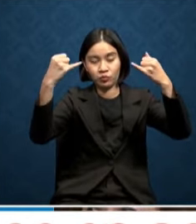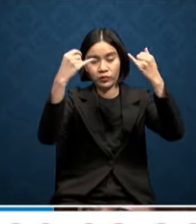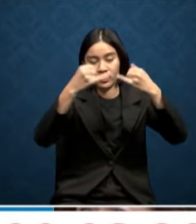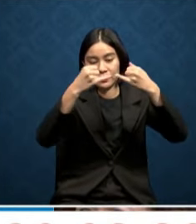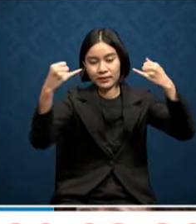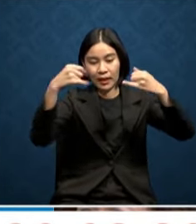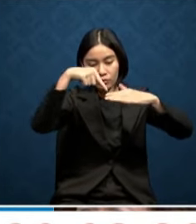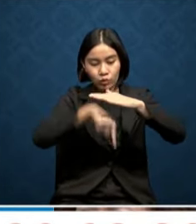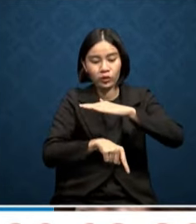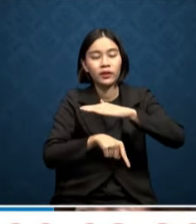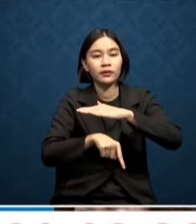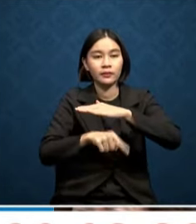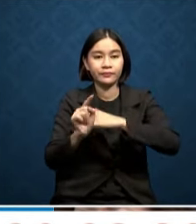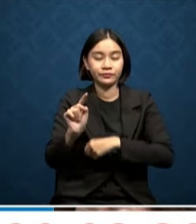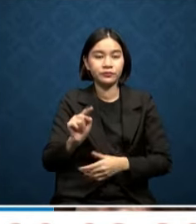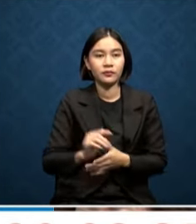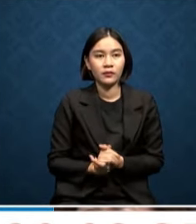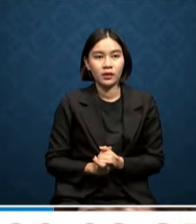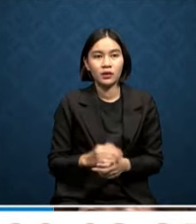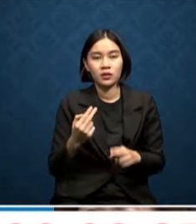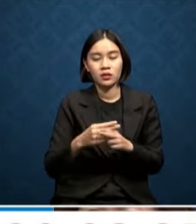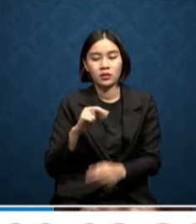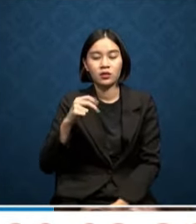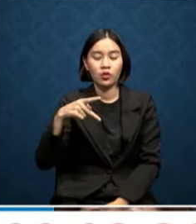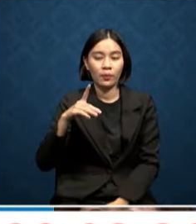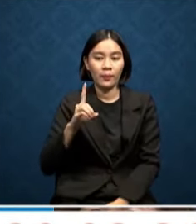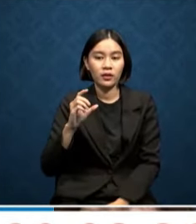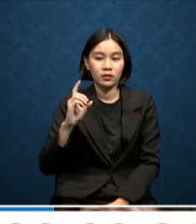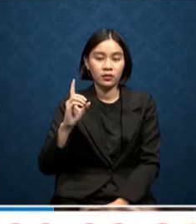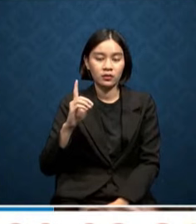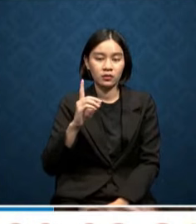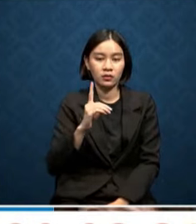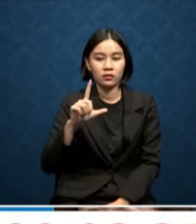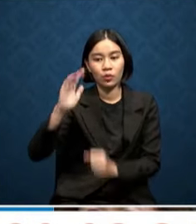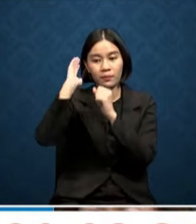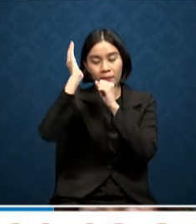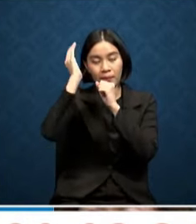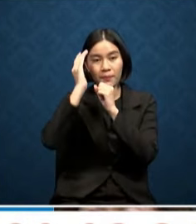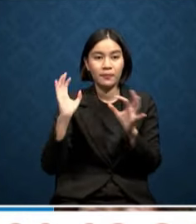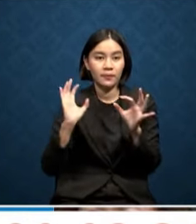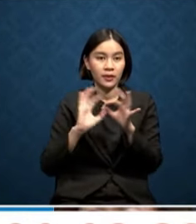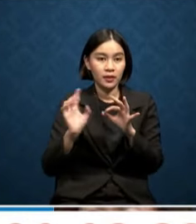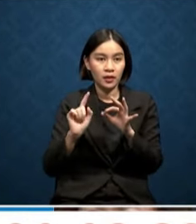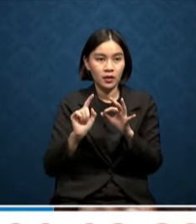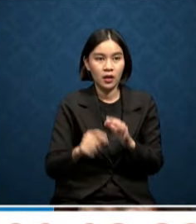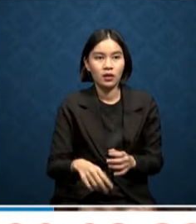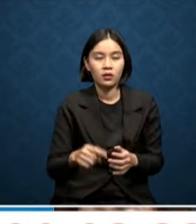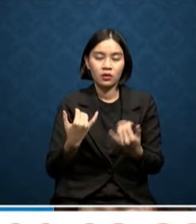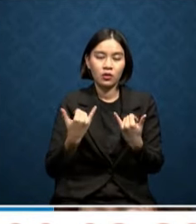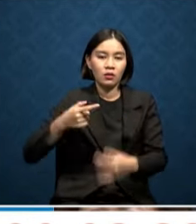ที่เอ่อท่านดรนพดลได้พูดถึงในเรื่องของความเชื่อง